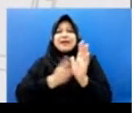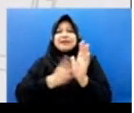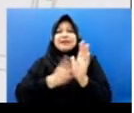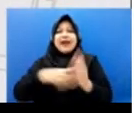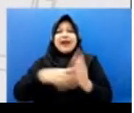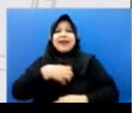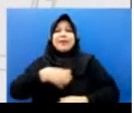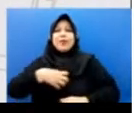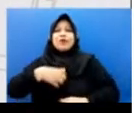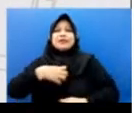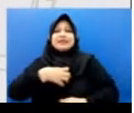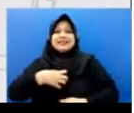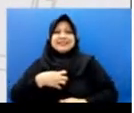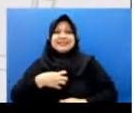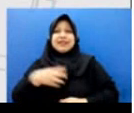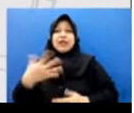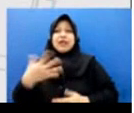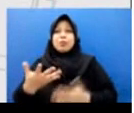menerima informasi.